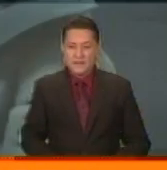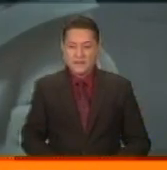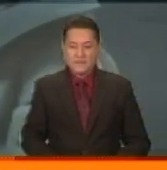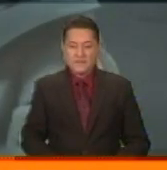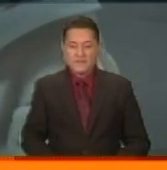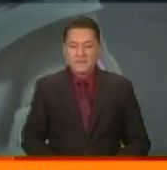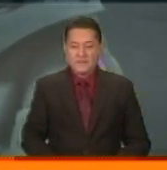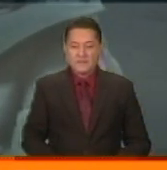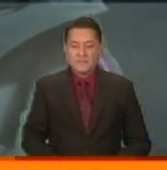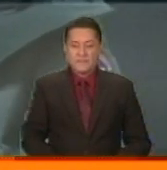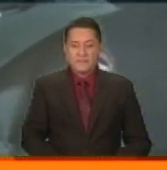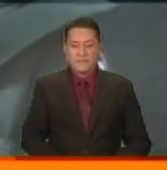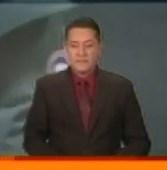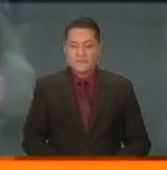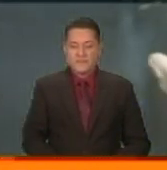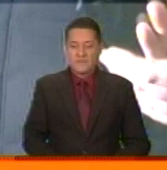рік.